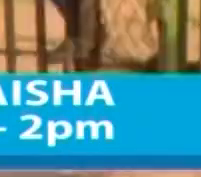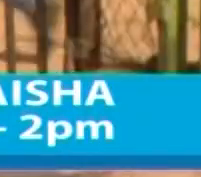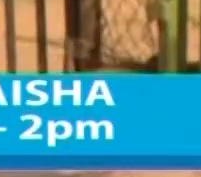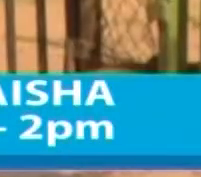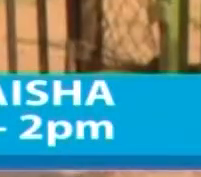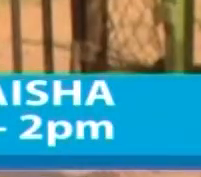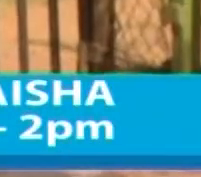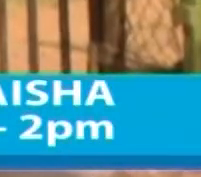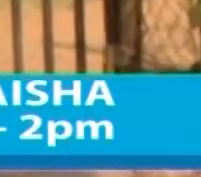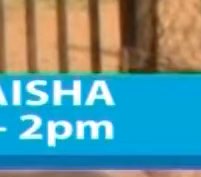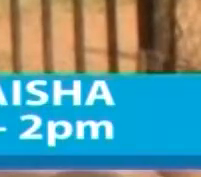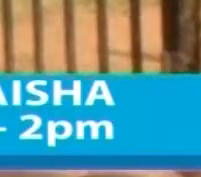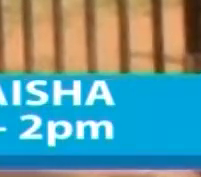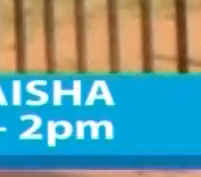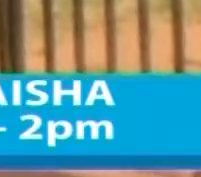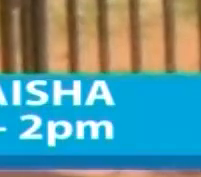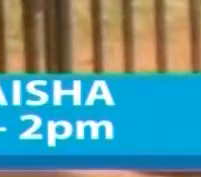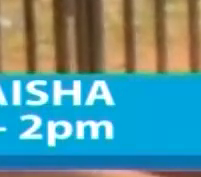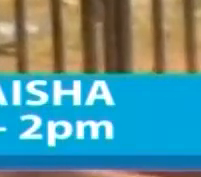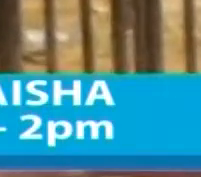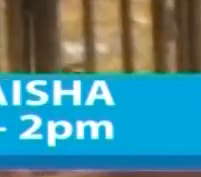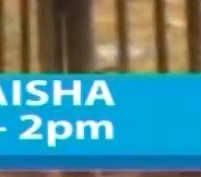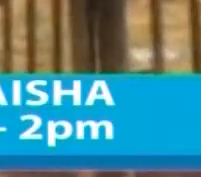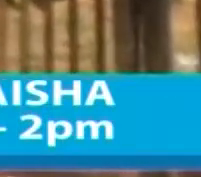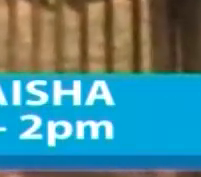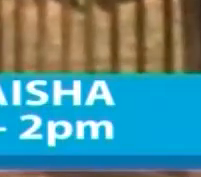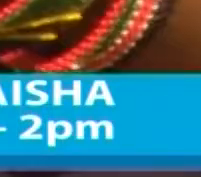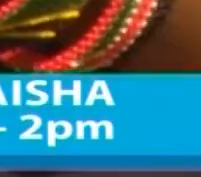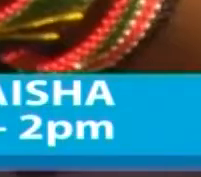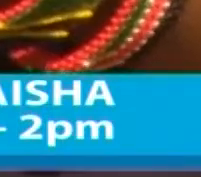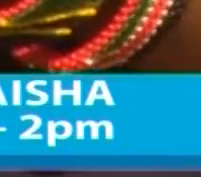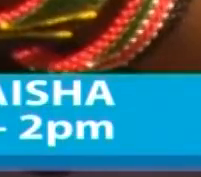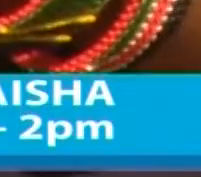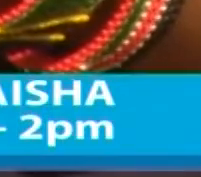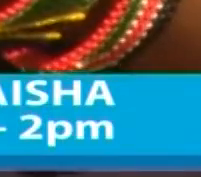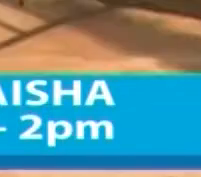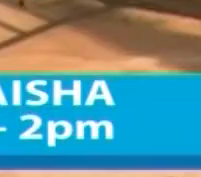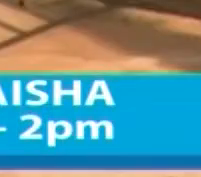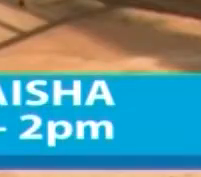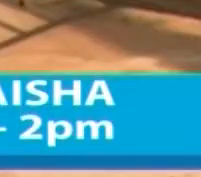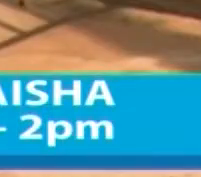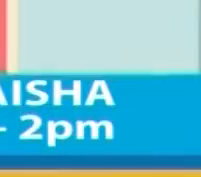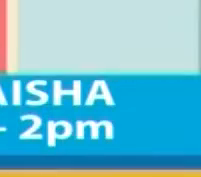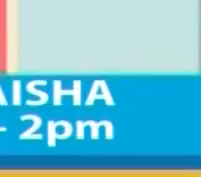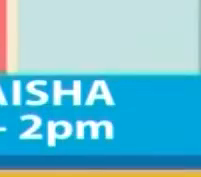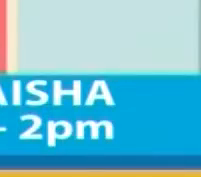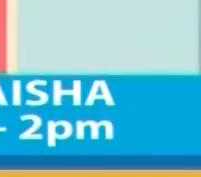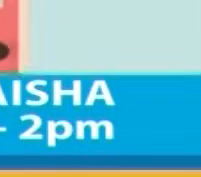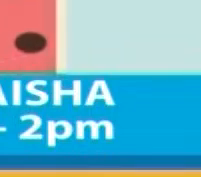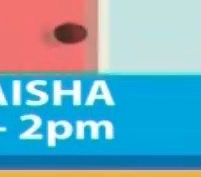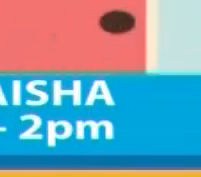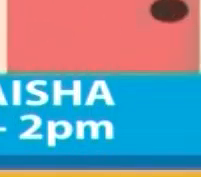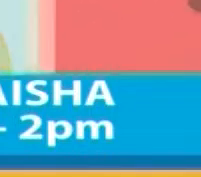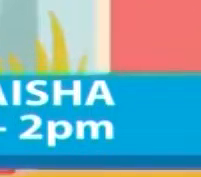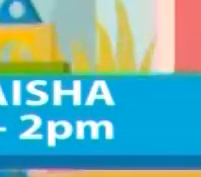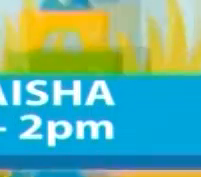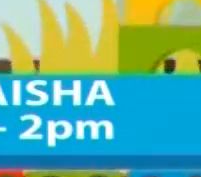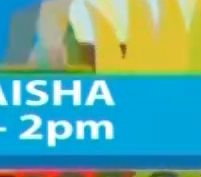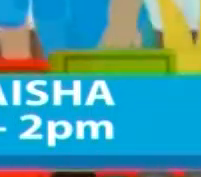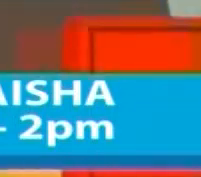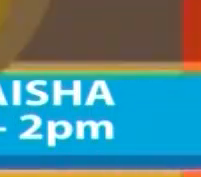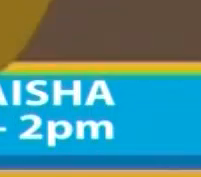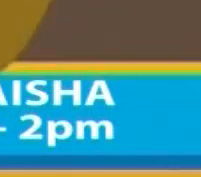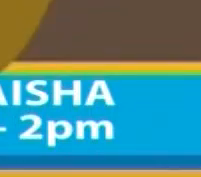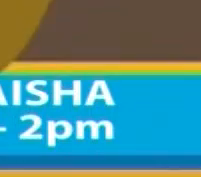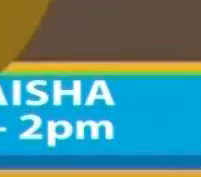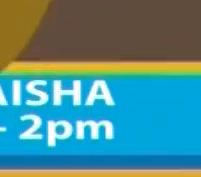yameongezeka. Tupo nchini Uganda ambapo pikipiki zinaleta afueni kubwa katika kuimarisha afya ya uzazi. Ni vipi watoto wanaweza kuhamasishwa